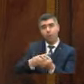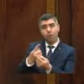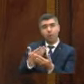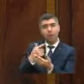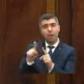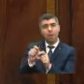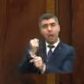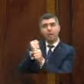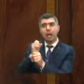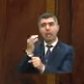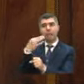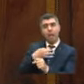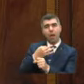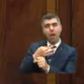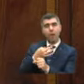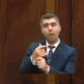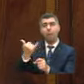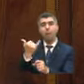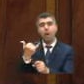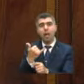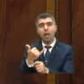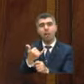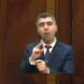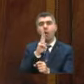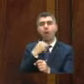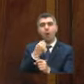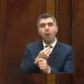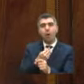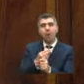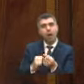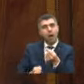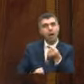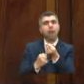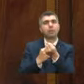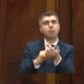ديالنا، نزروا غير ديالنا، حنا المهم عندنا الحكومة تمشى مزيان والبلاد تمشى مزيان.